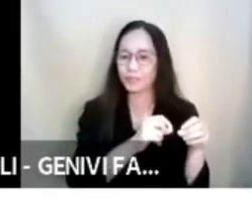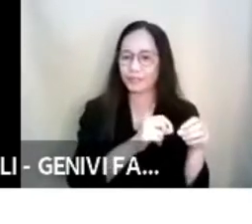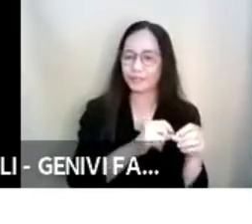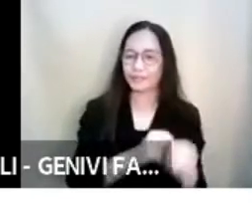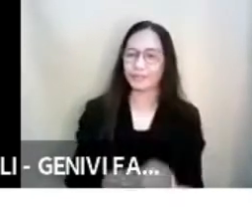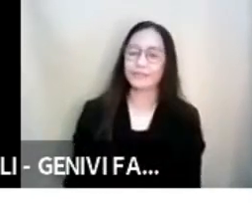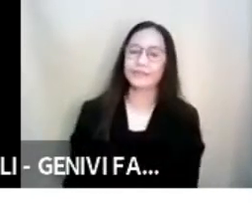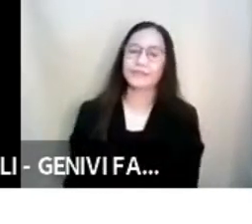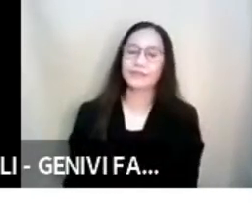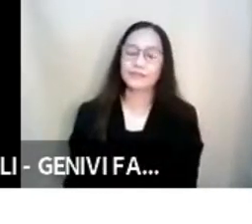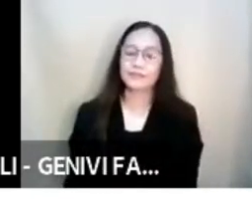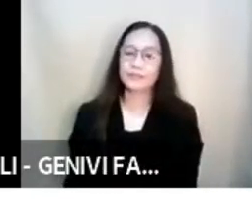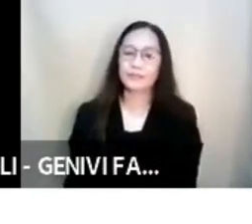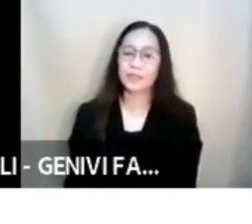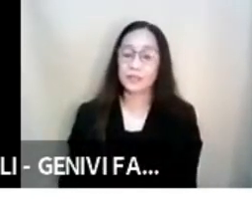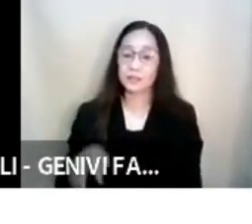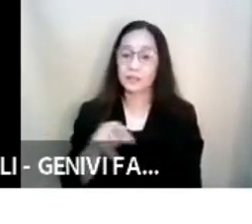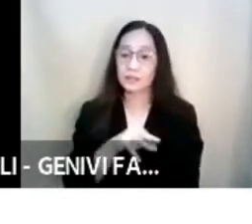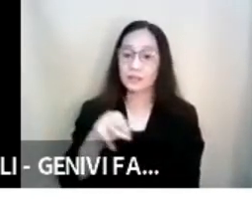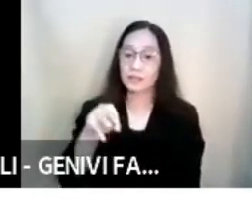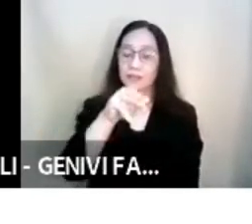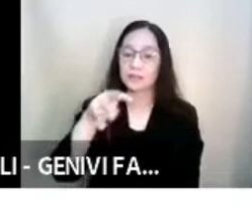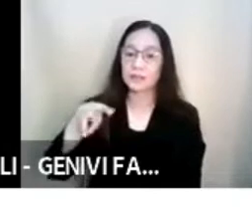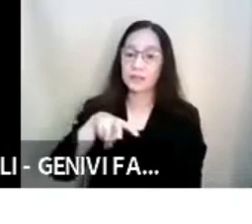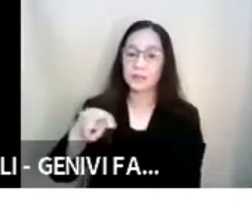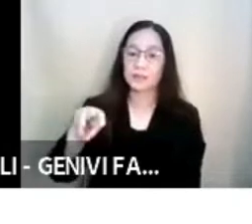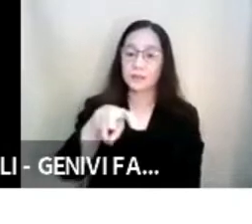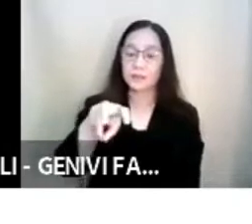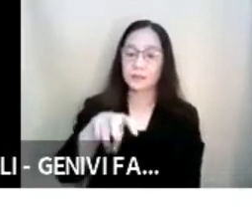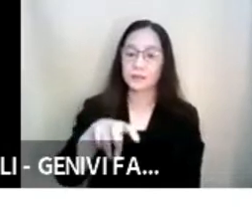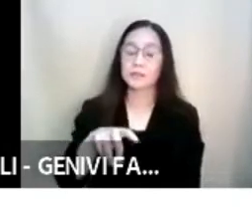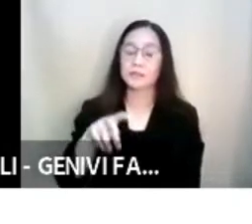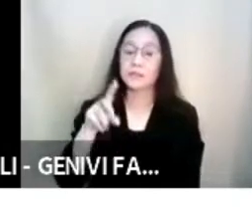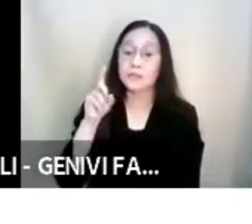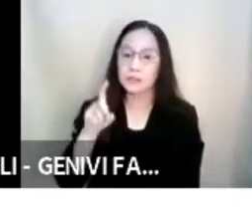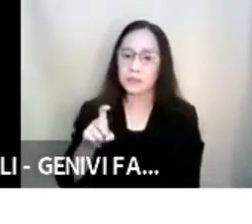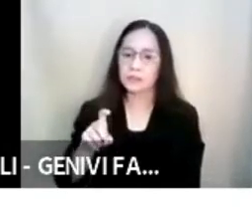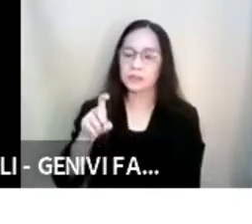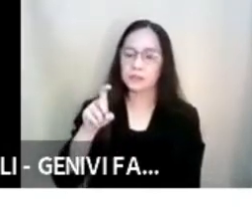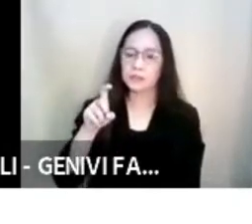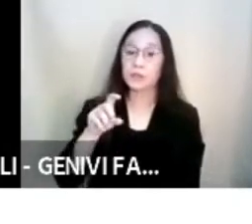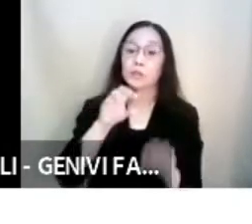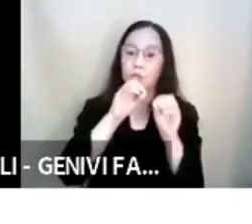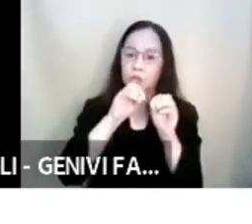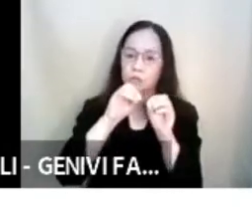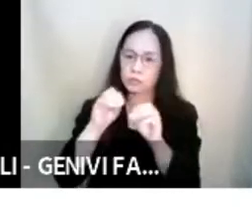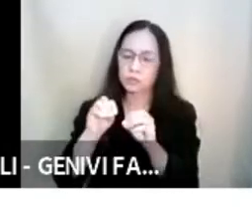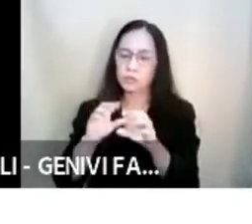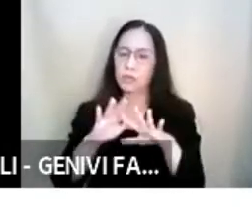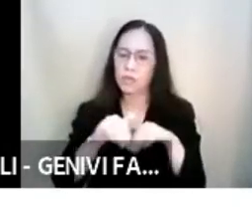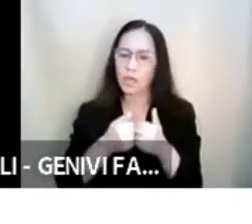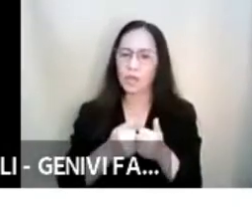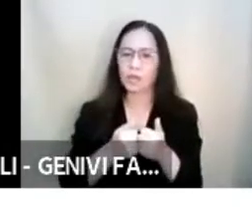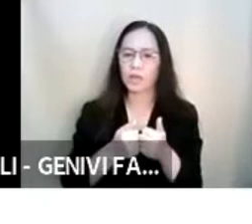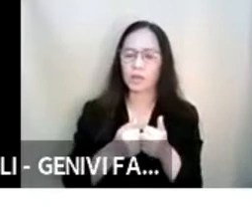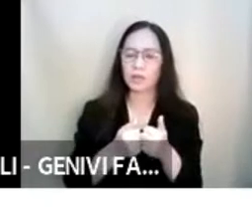Yung mobility, no, transportation and mobility, kailangan talagang tuturuan natin sila kung paano sumakay ng